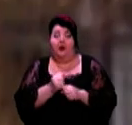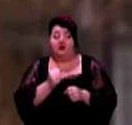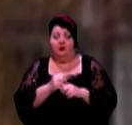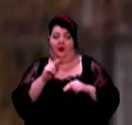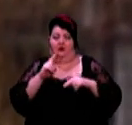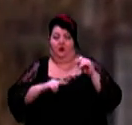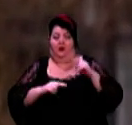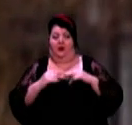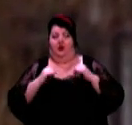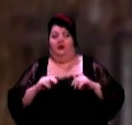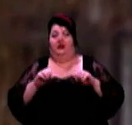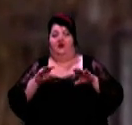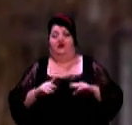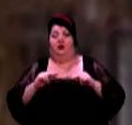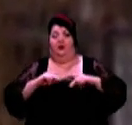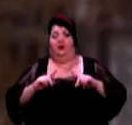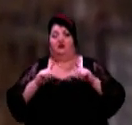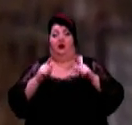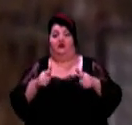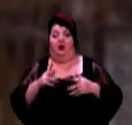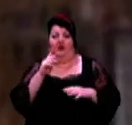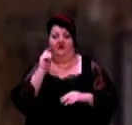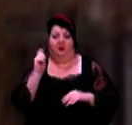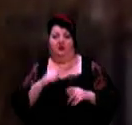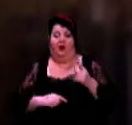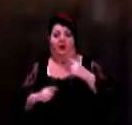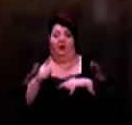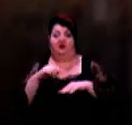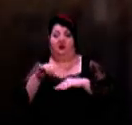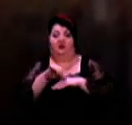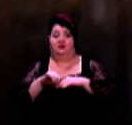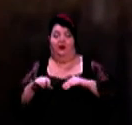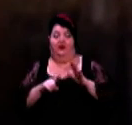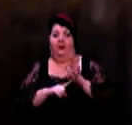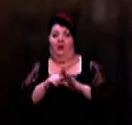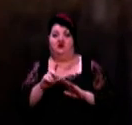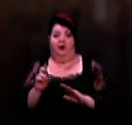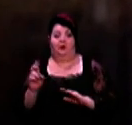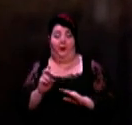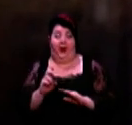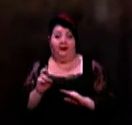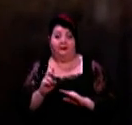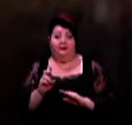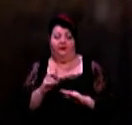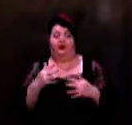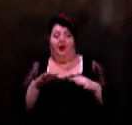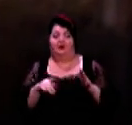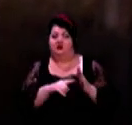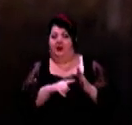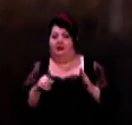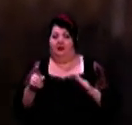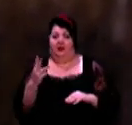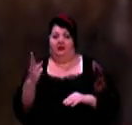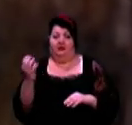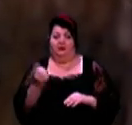вирішив працевлаштуватися в Україні. Повернувся за кордону на початку березня. Вже на протязі 3 тижнів